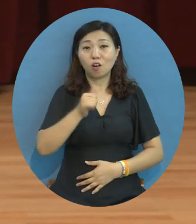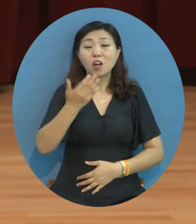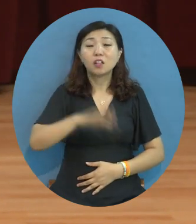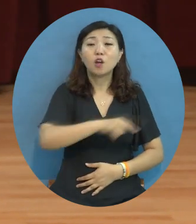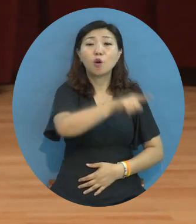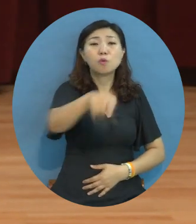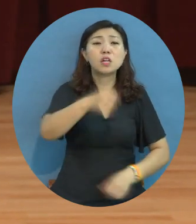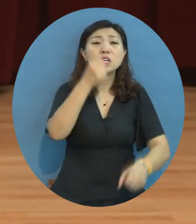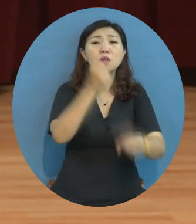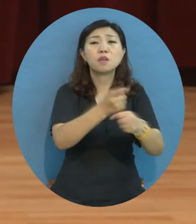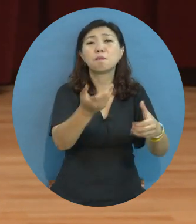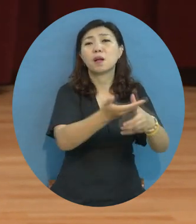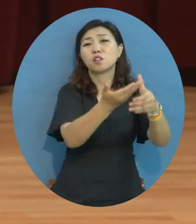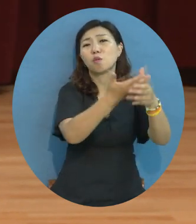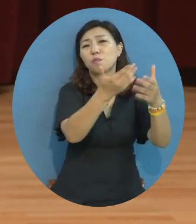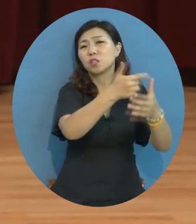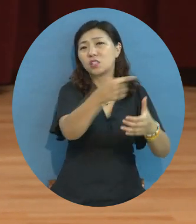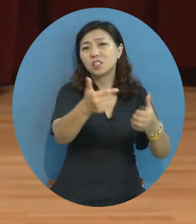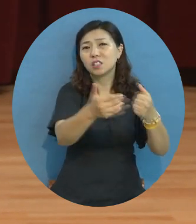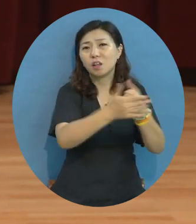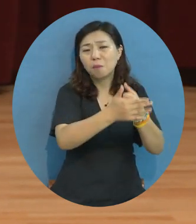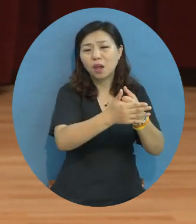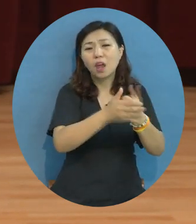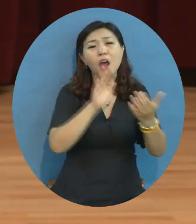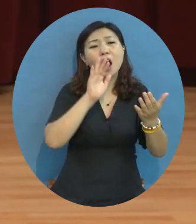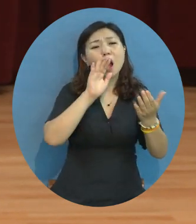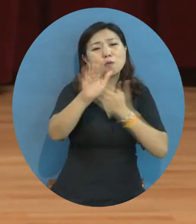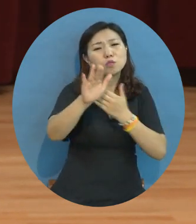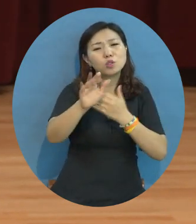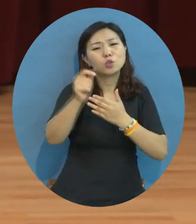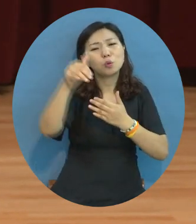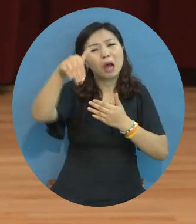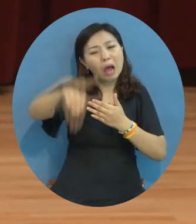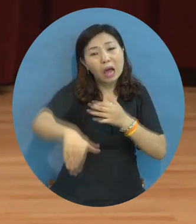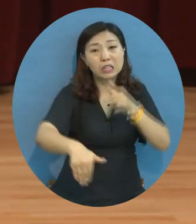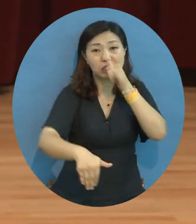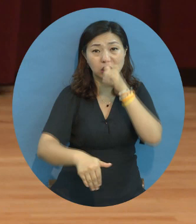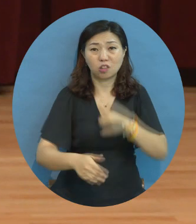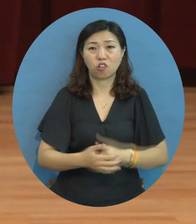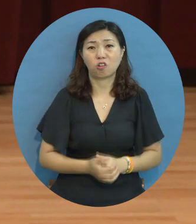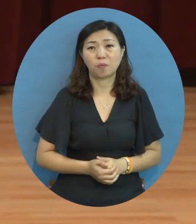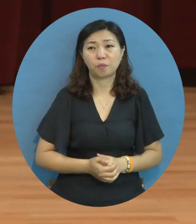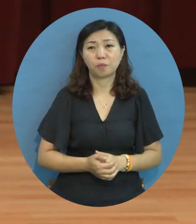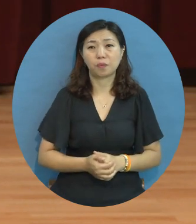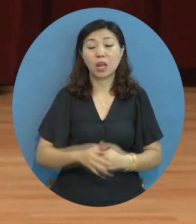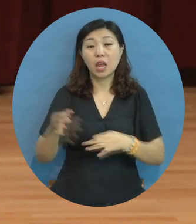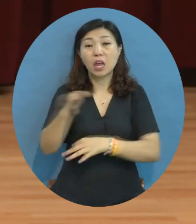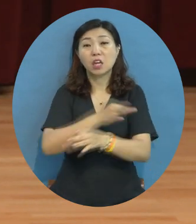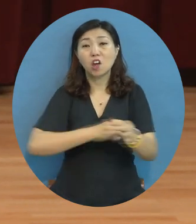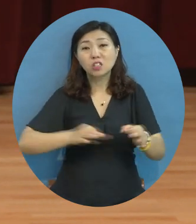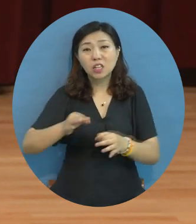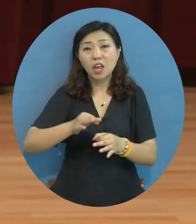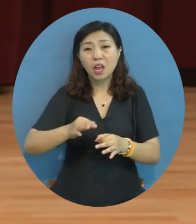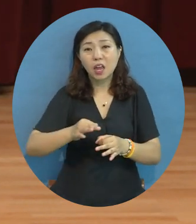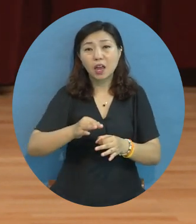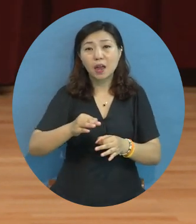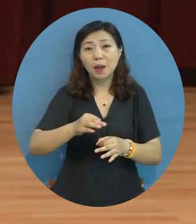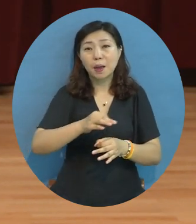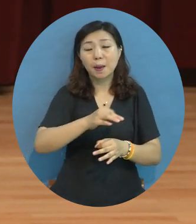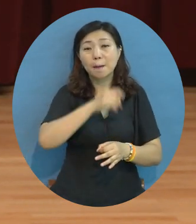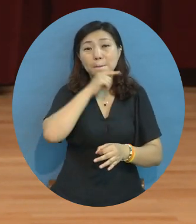오히려 나쁠 일이 더 많아요. 까딱잠을 하면 지금 경제가 정체되고 마이너스 성장되면 지금